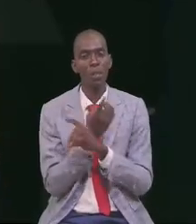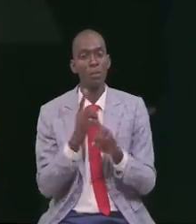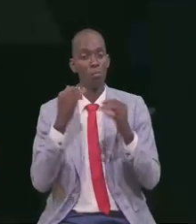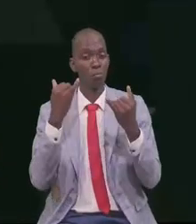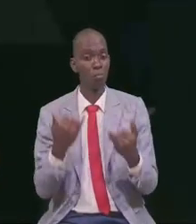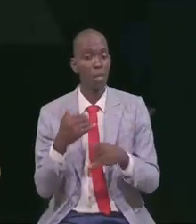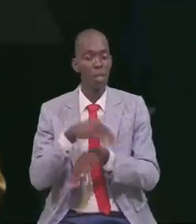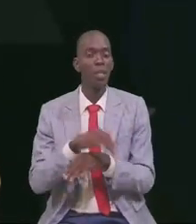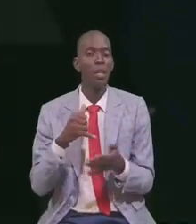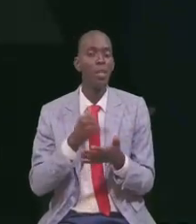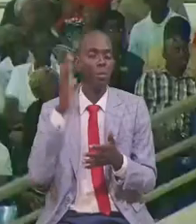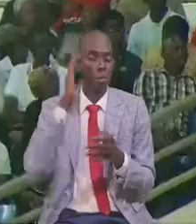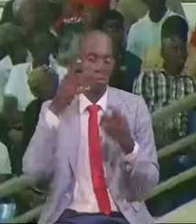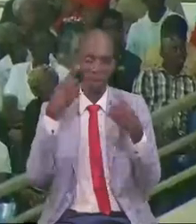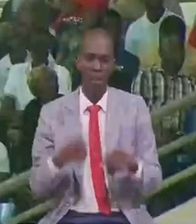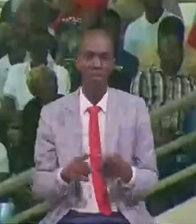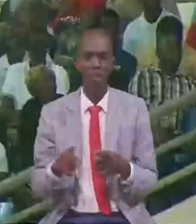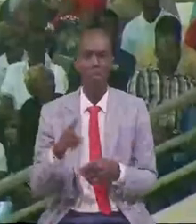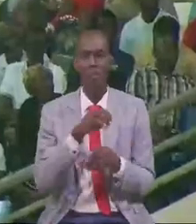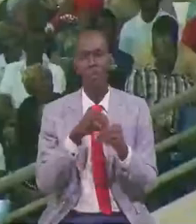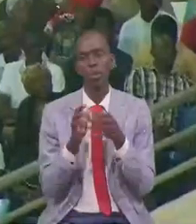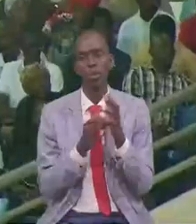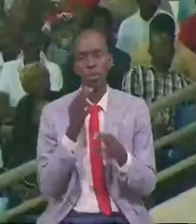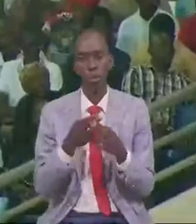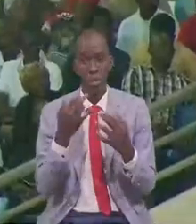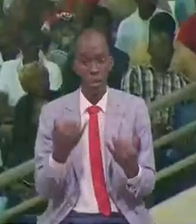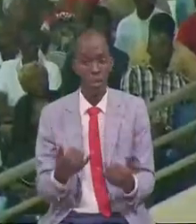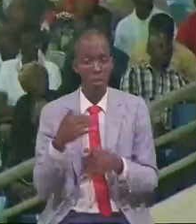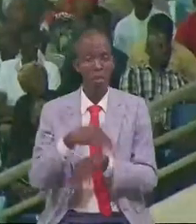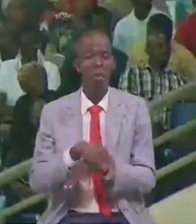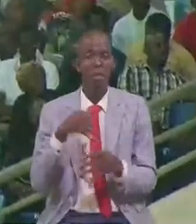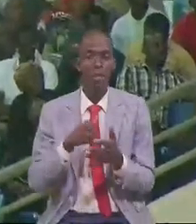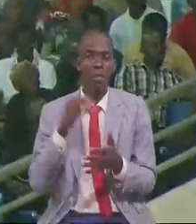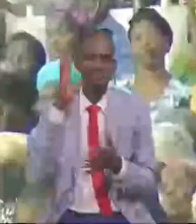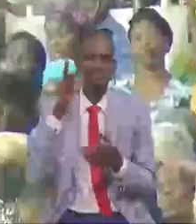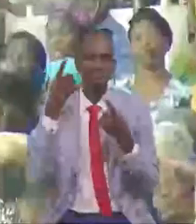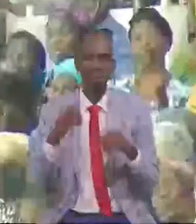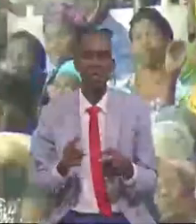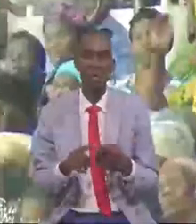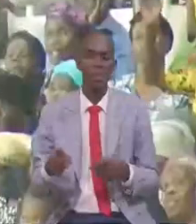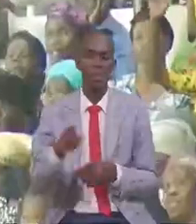vous arriver. J'ai dit ce soir, ça va vous arriver.